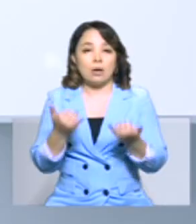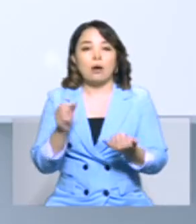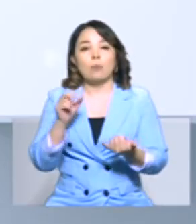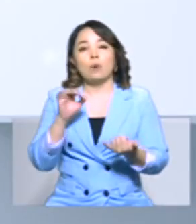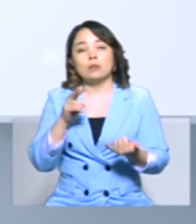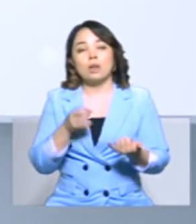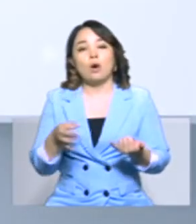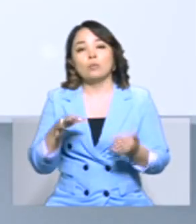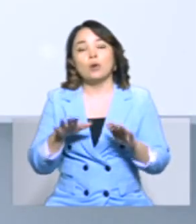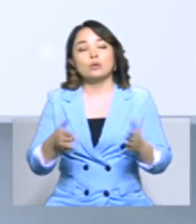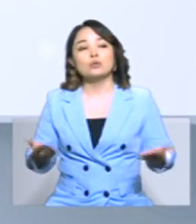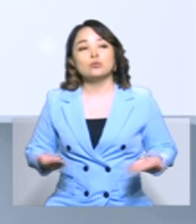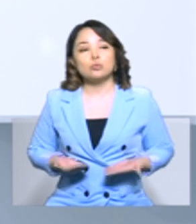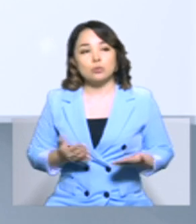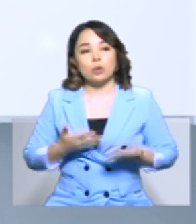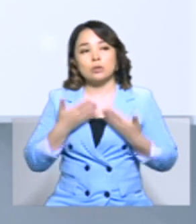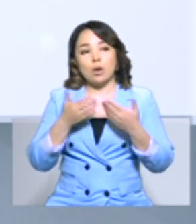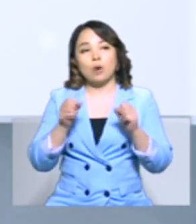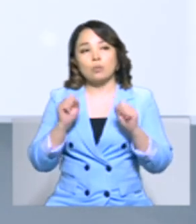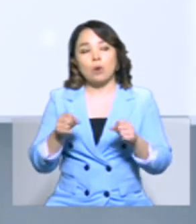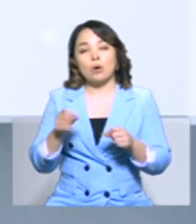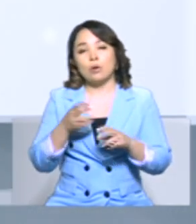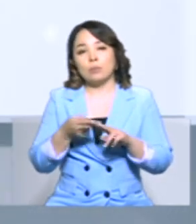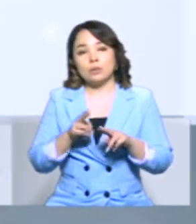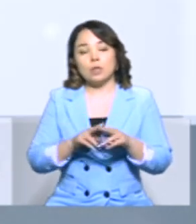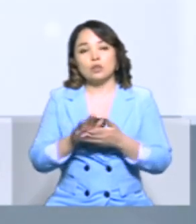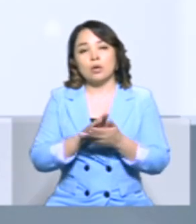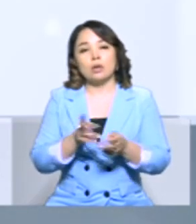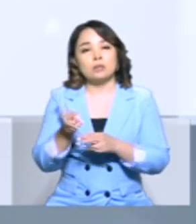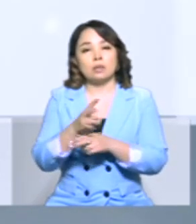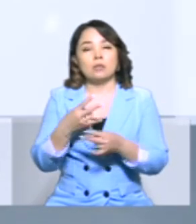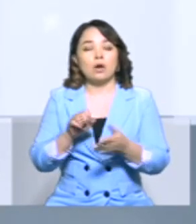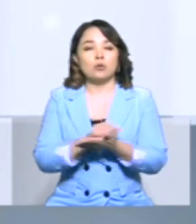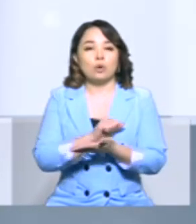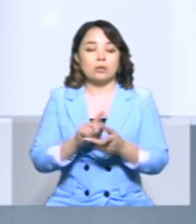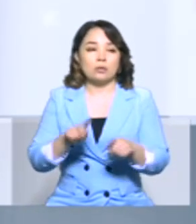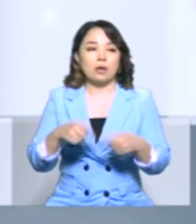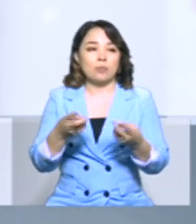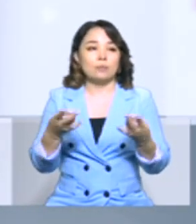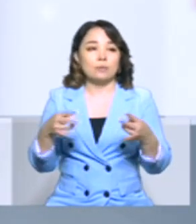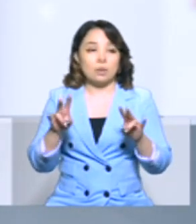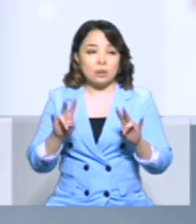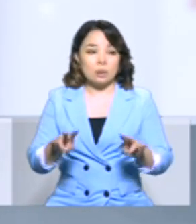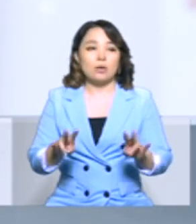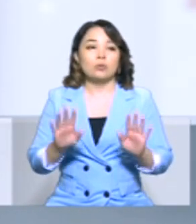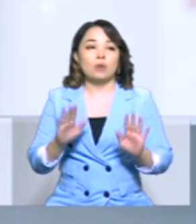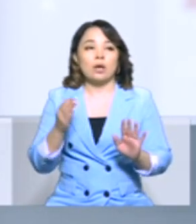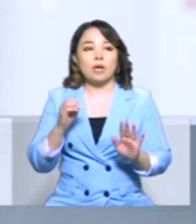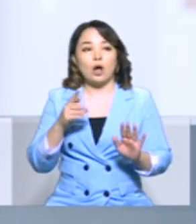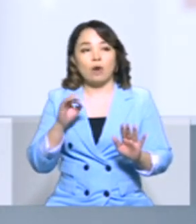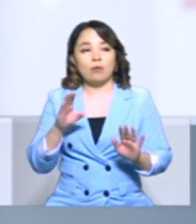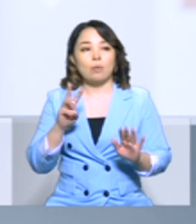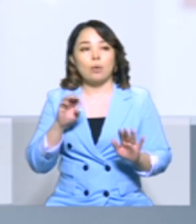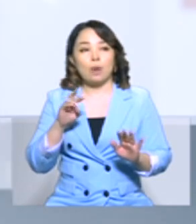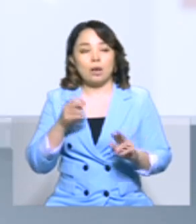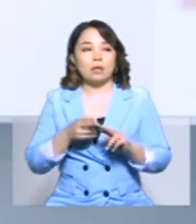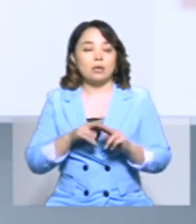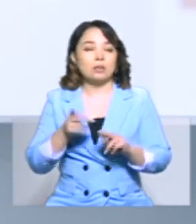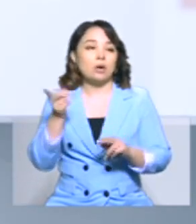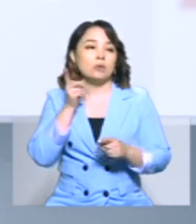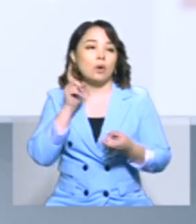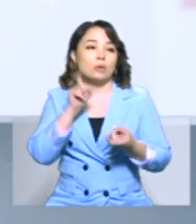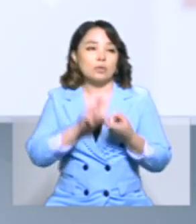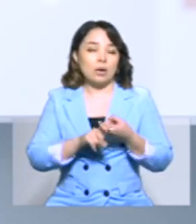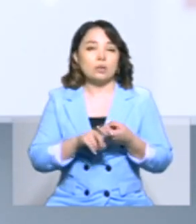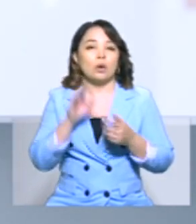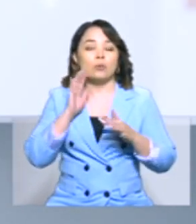Ақмола облысының тұрғындары жүгіне алады. Ол үшін ешқайда барып құжат тапсырудың қажеті жоқ. Тек Егов Мобайл қосымшасына кіріп,